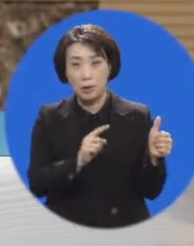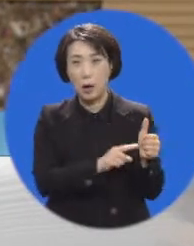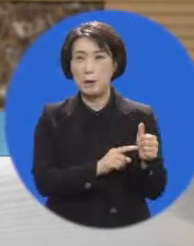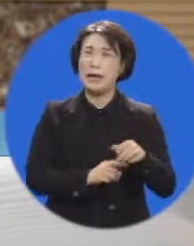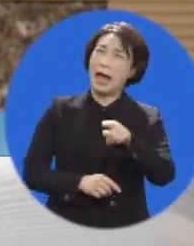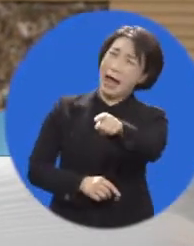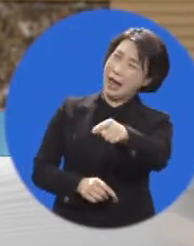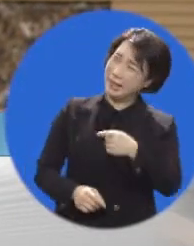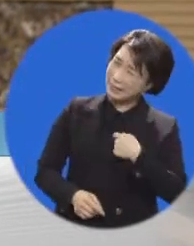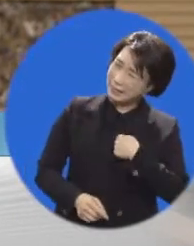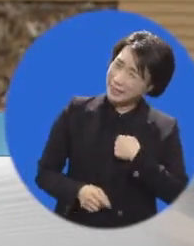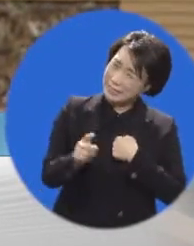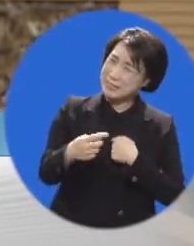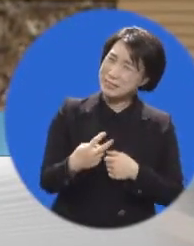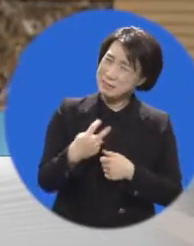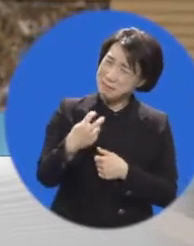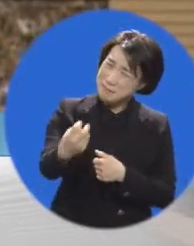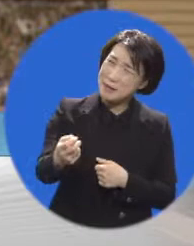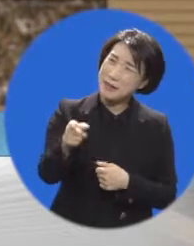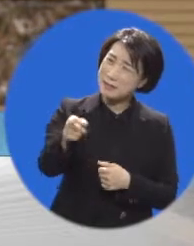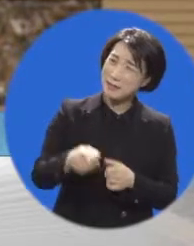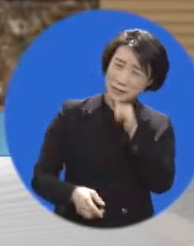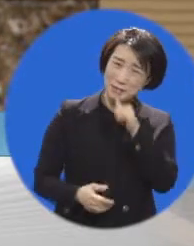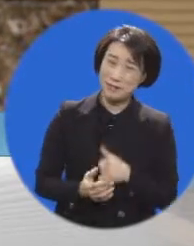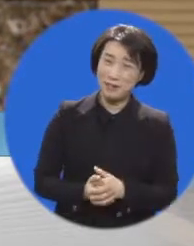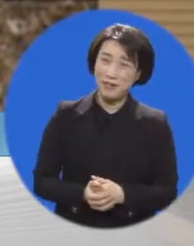그 사람이 나를 엄청나게 미워하는데